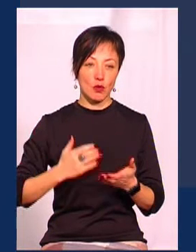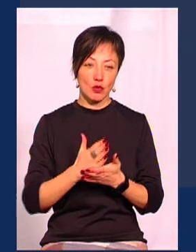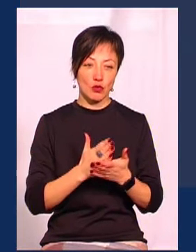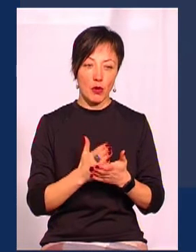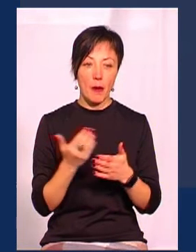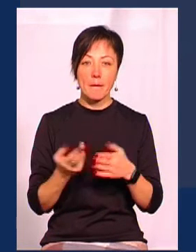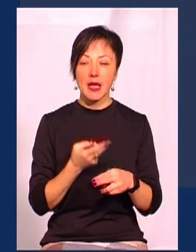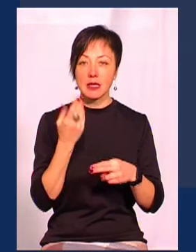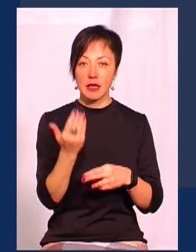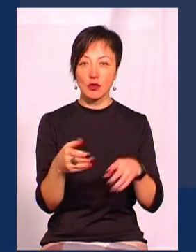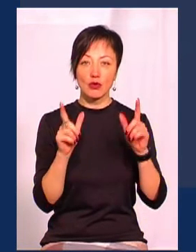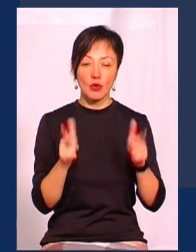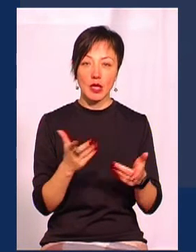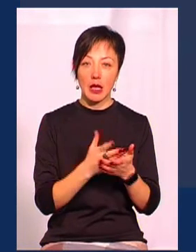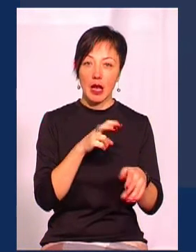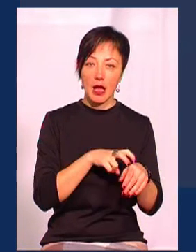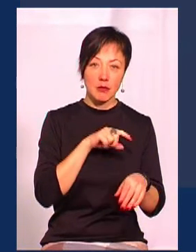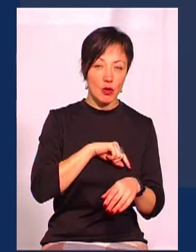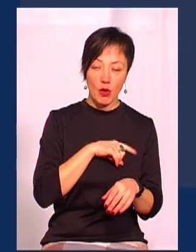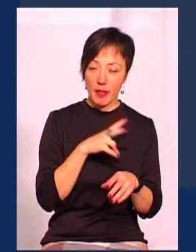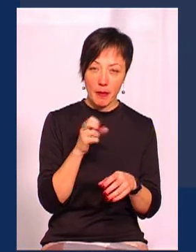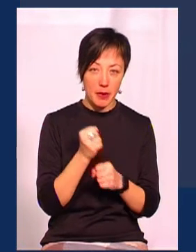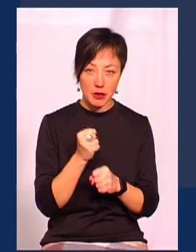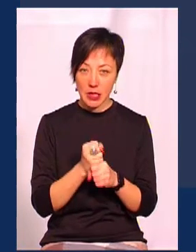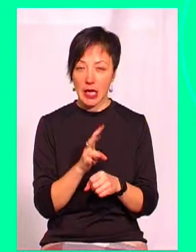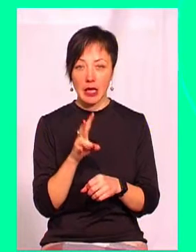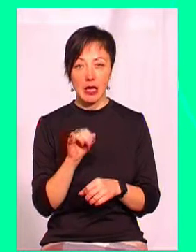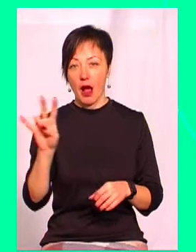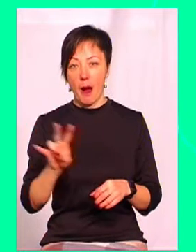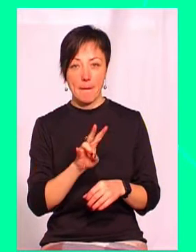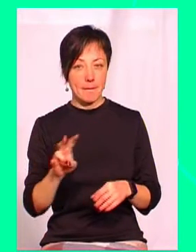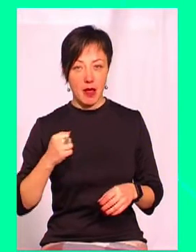Без їхньої згоди ні лікар-психолог не працює з ними, ні капелан.